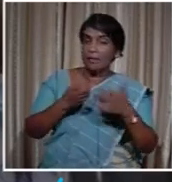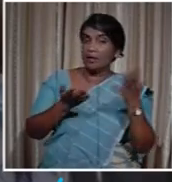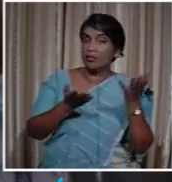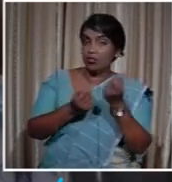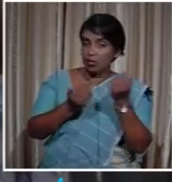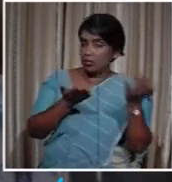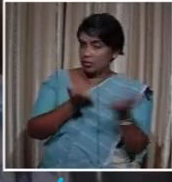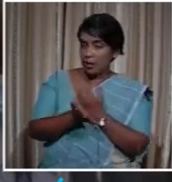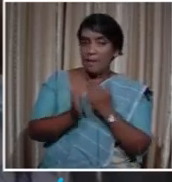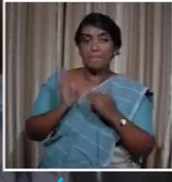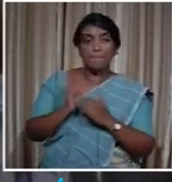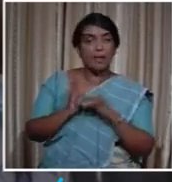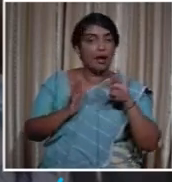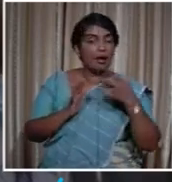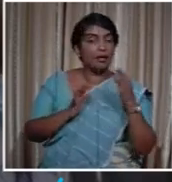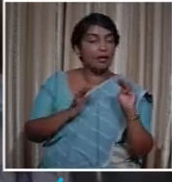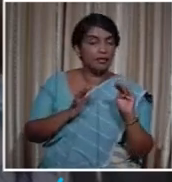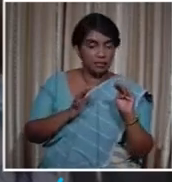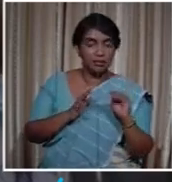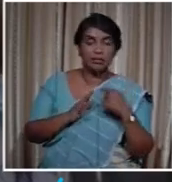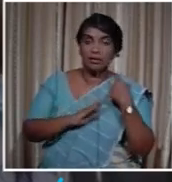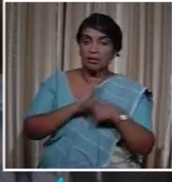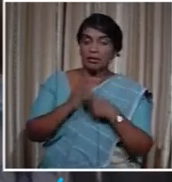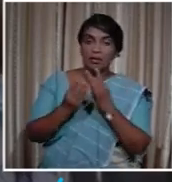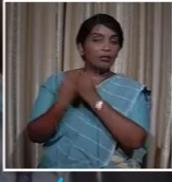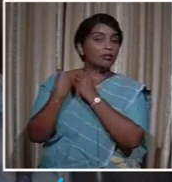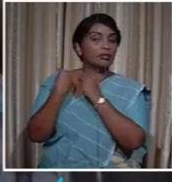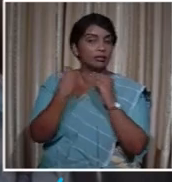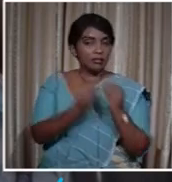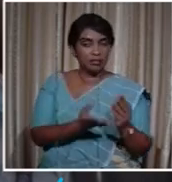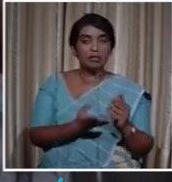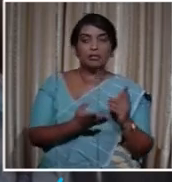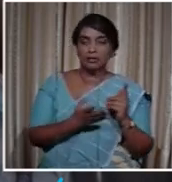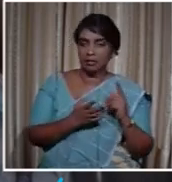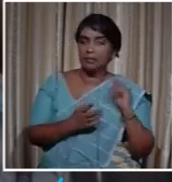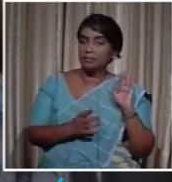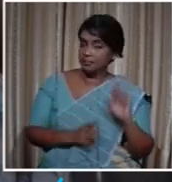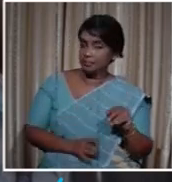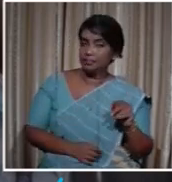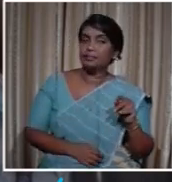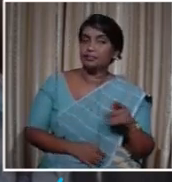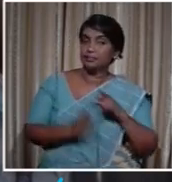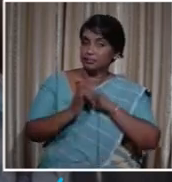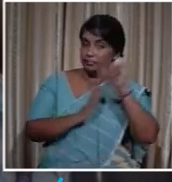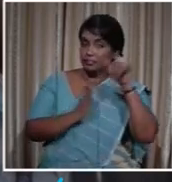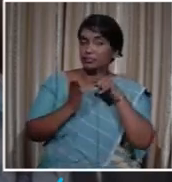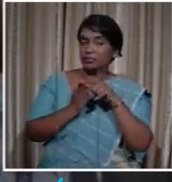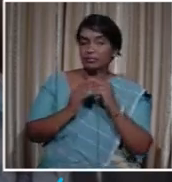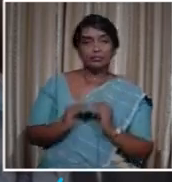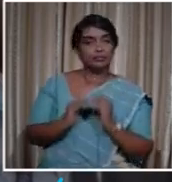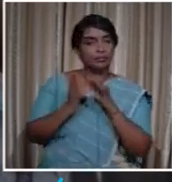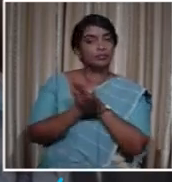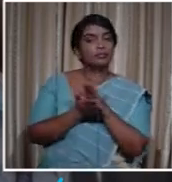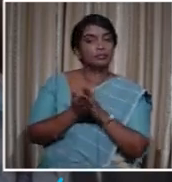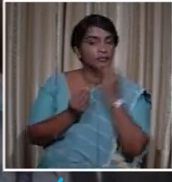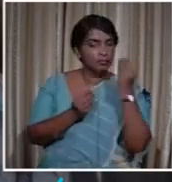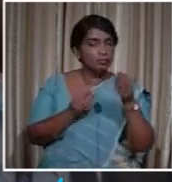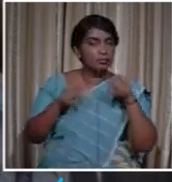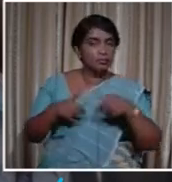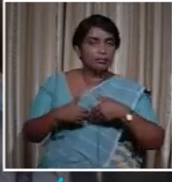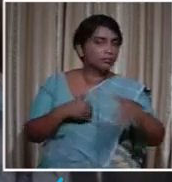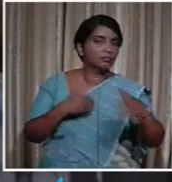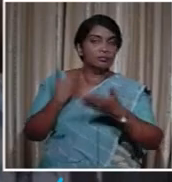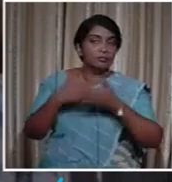ரூபாக்களை இலங்கைக்கு மானியமாக வழங்கி அந்த விமான நிலையத்தை புனரமைத்து கொடுத்தது. ஆனால் இதுவரை அந்த விமான நிலையத்தை